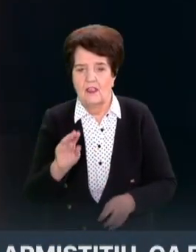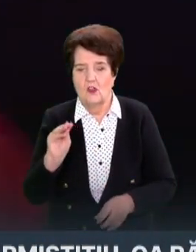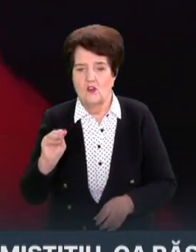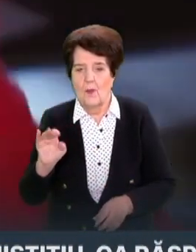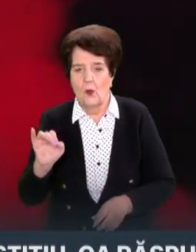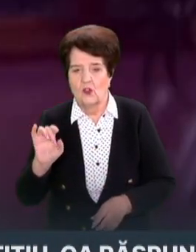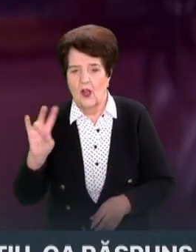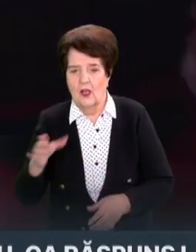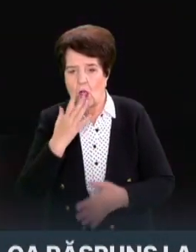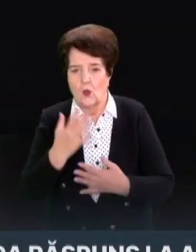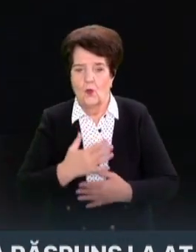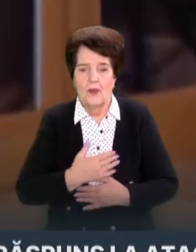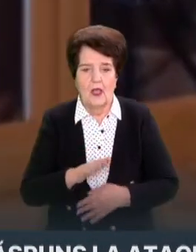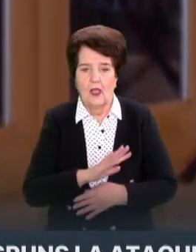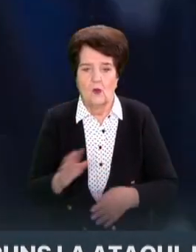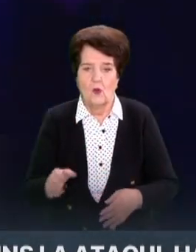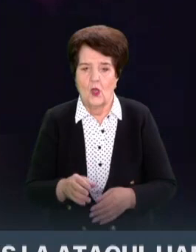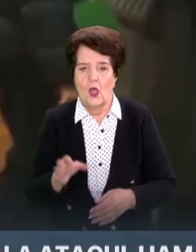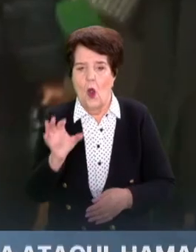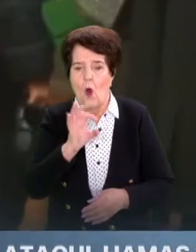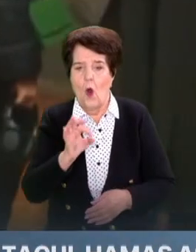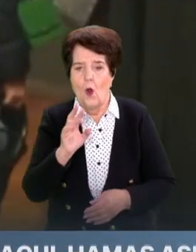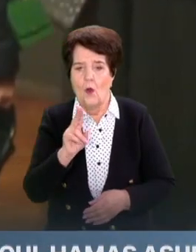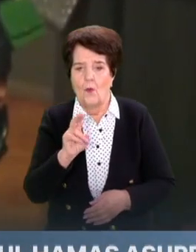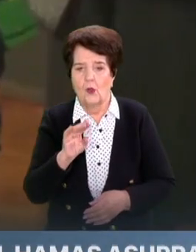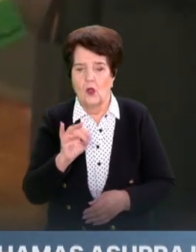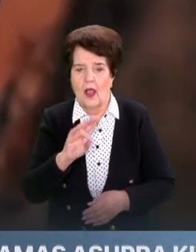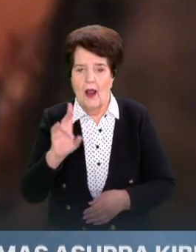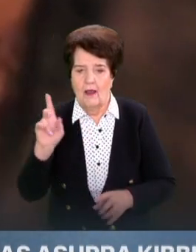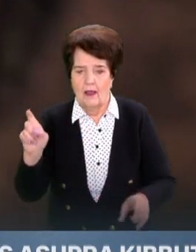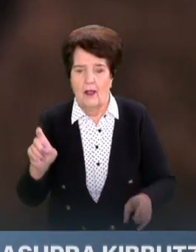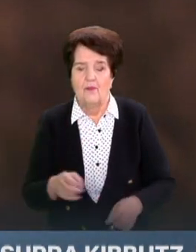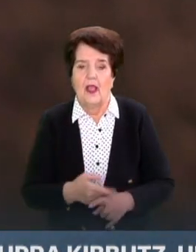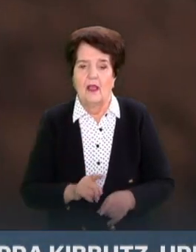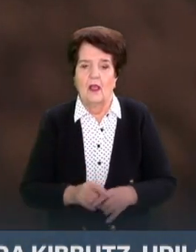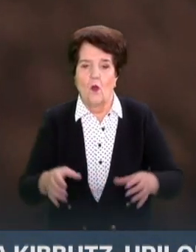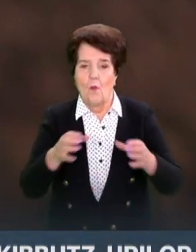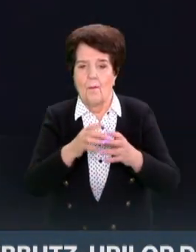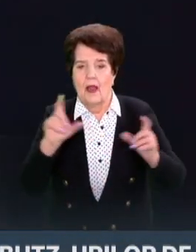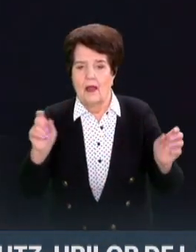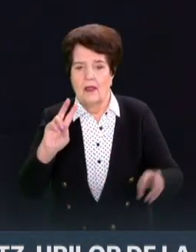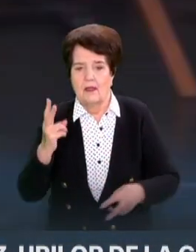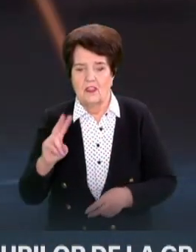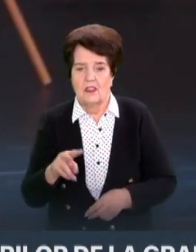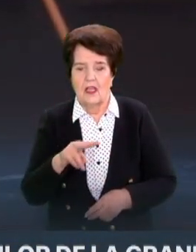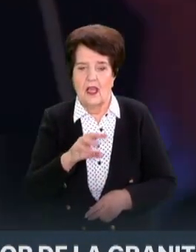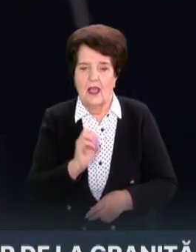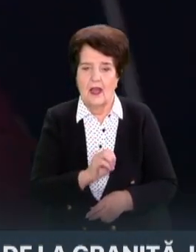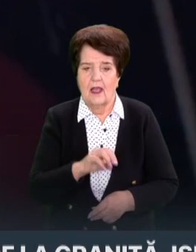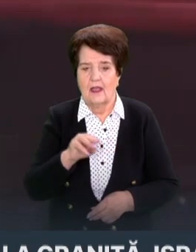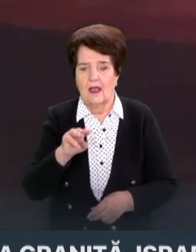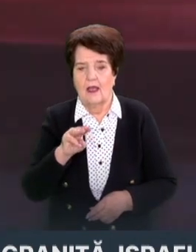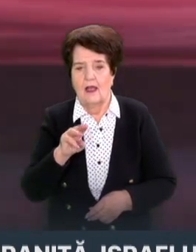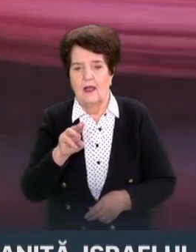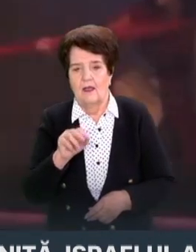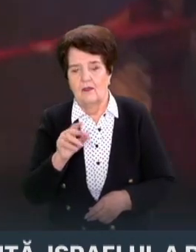și Iubirea nu e o portocală de Otilia Babara. A urmat spectacolul companiei de dans Edita Brown din Salzburg, iar